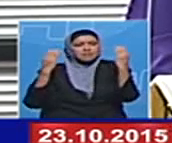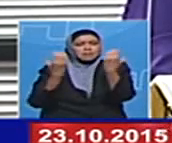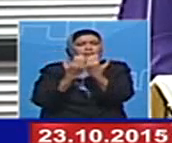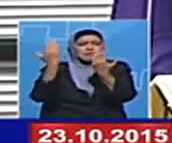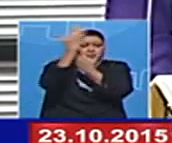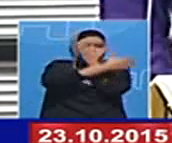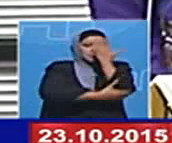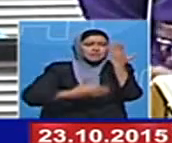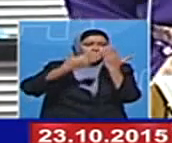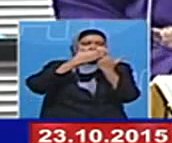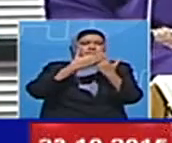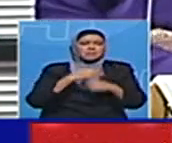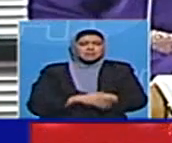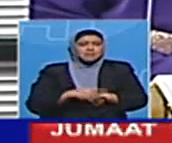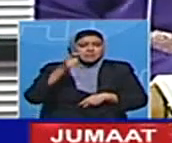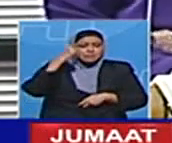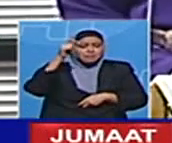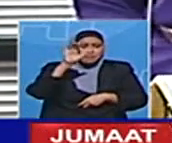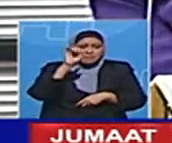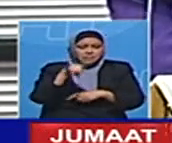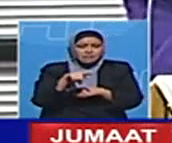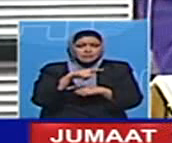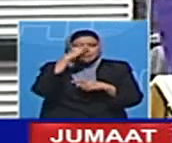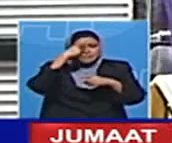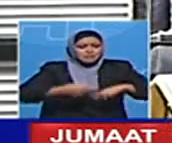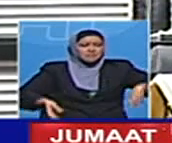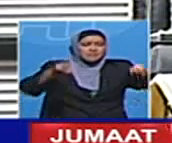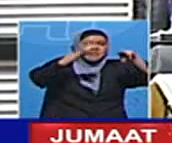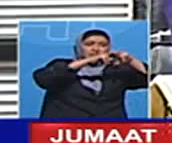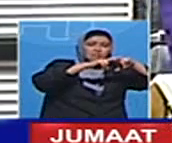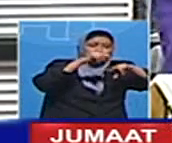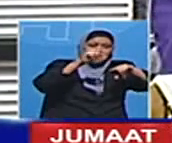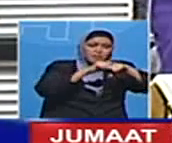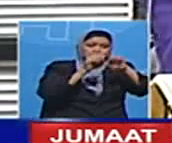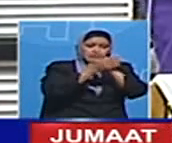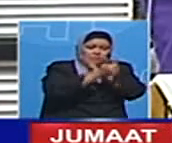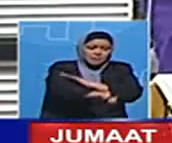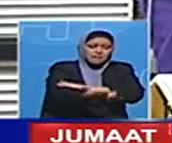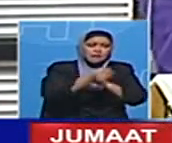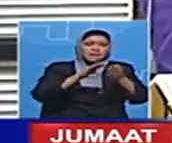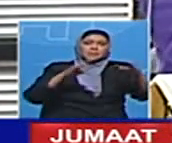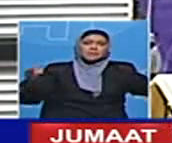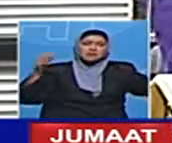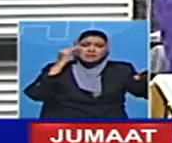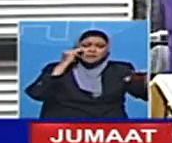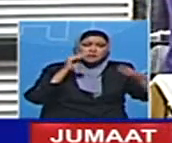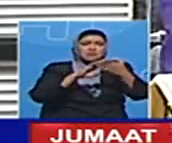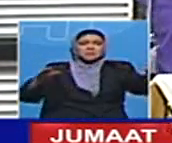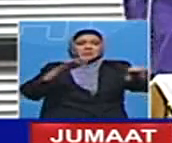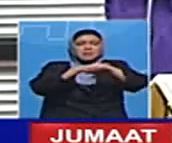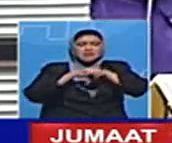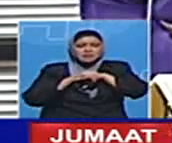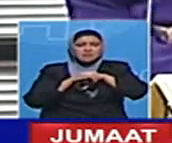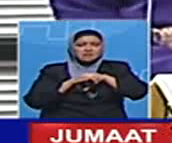Malaysia tuan yang di-pertua untuk meningkatkan penguasaan bahasa Malaysia dan bahasa inggeris 135